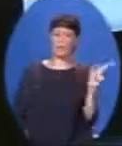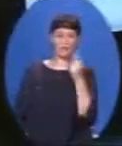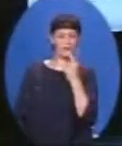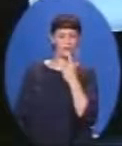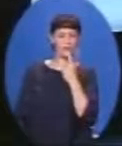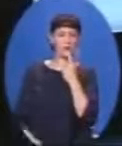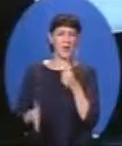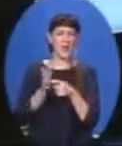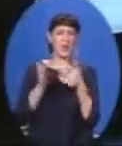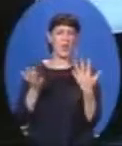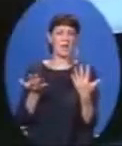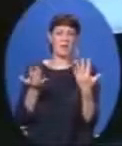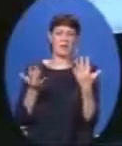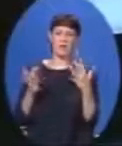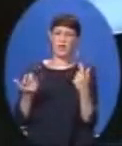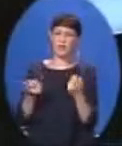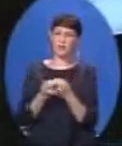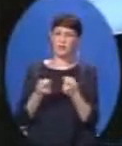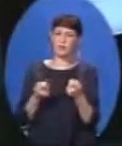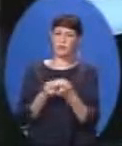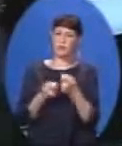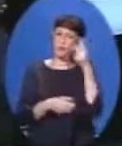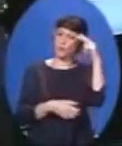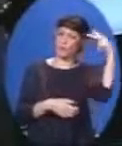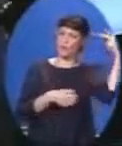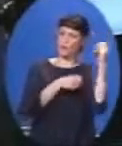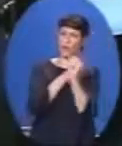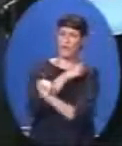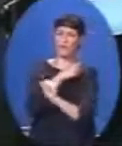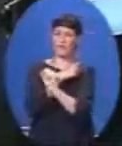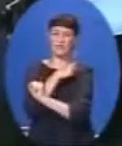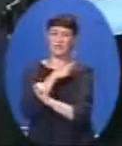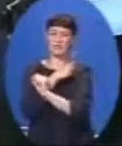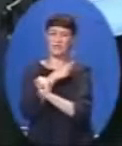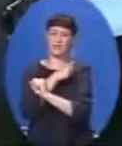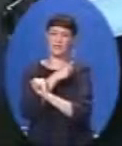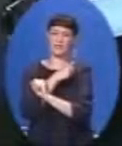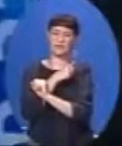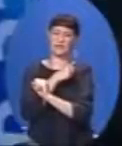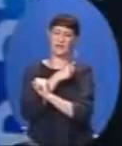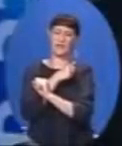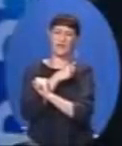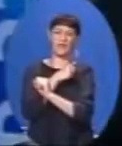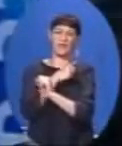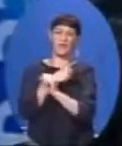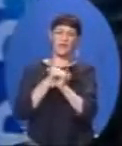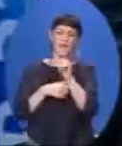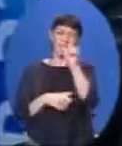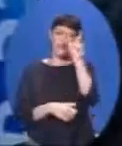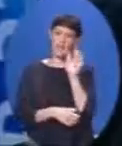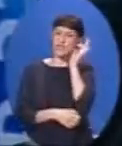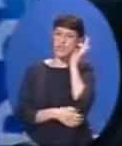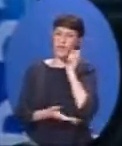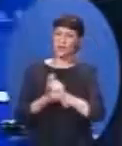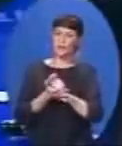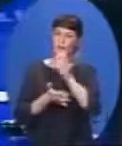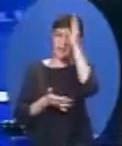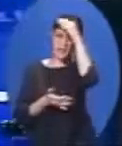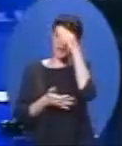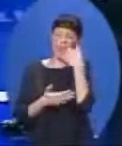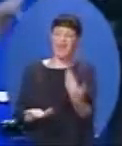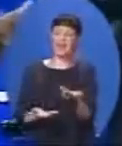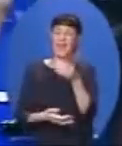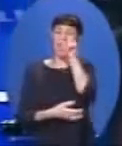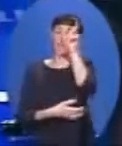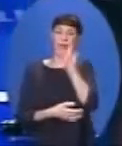למה בין פרופסור ליבוביץ' לבין, למה בין פרופסור ליבוביץ' לבין שולה זקן, אין באמצע מישהו שיכול למכור איתים, אל תגידים, אבל אני רוצה לשאול